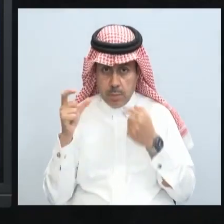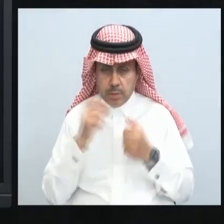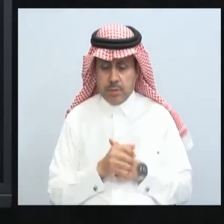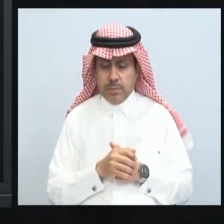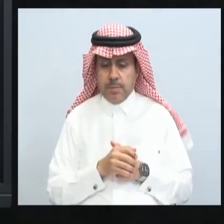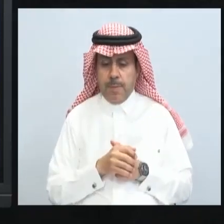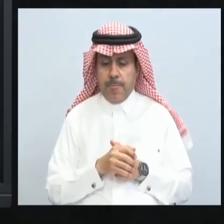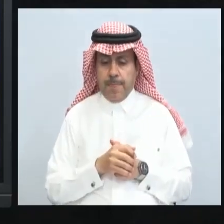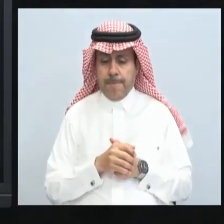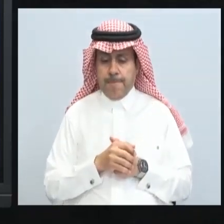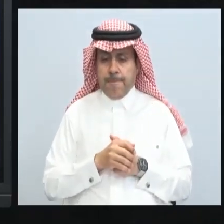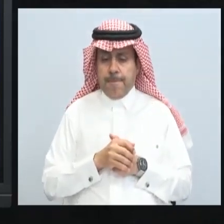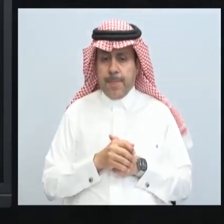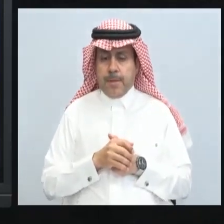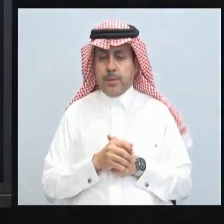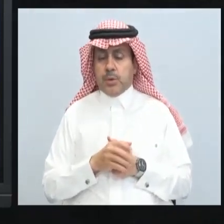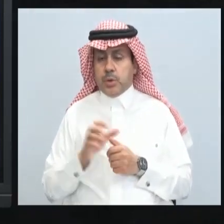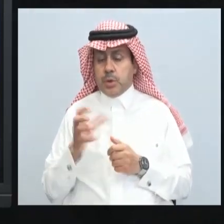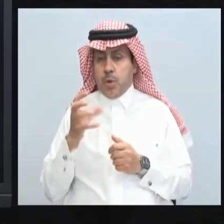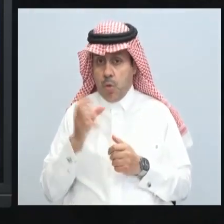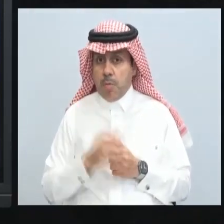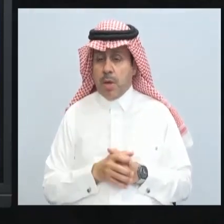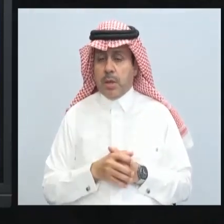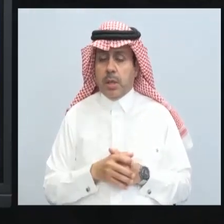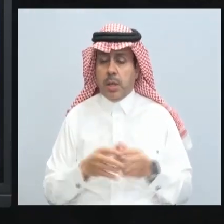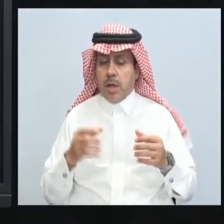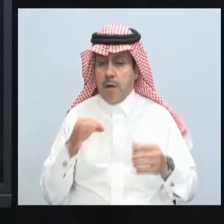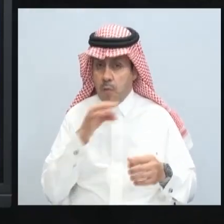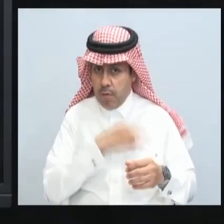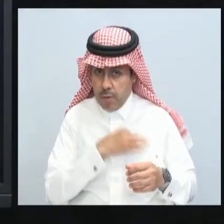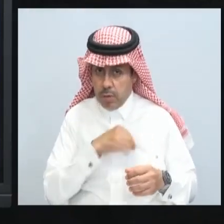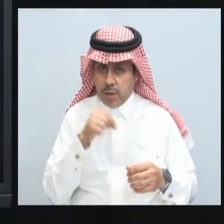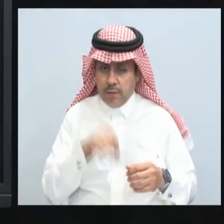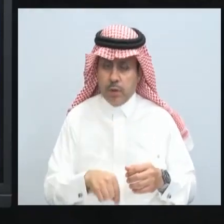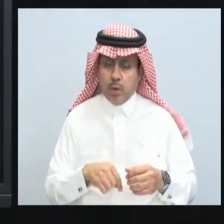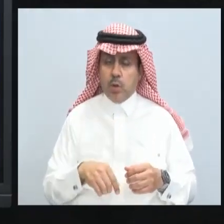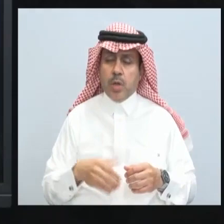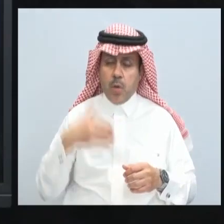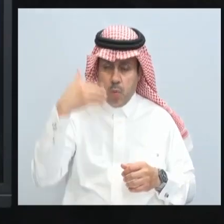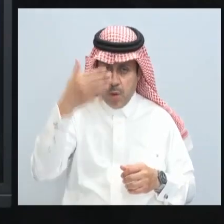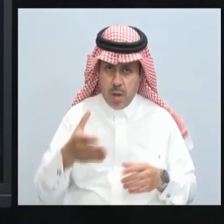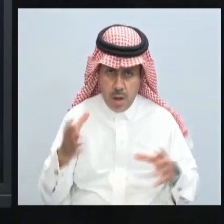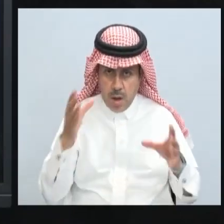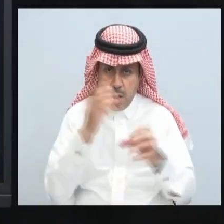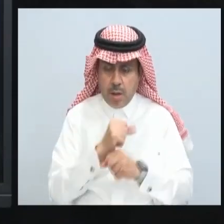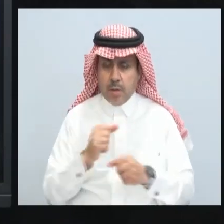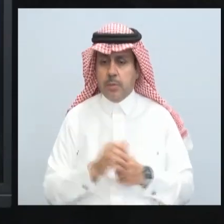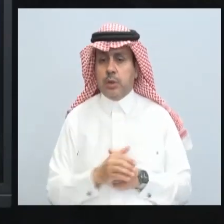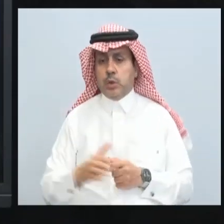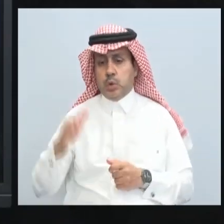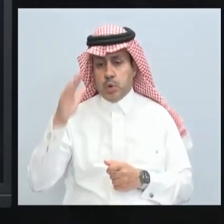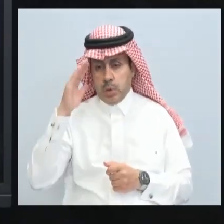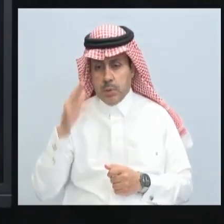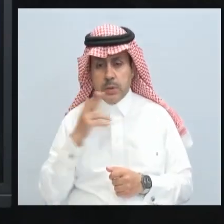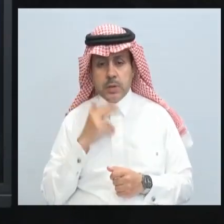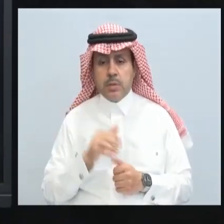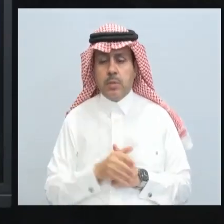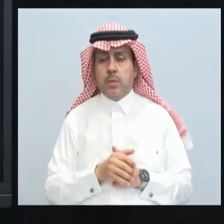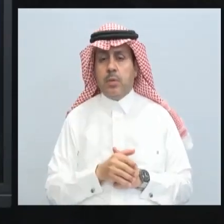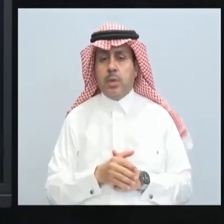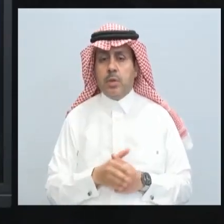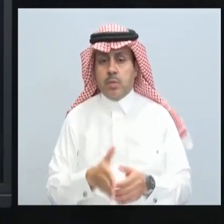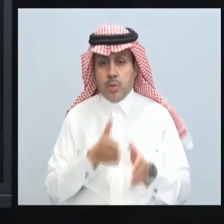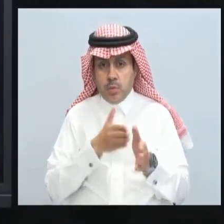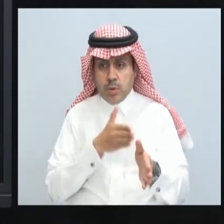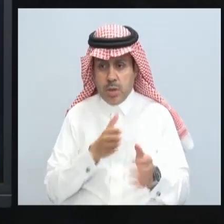وتؤتي اكلها وثمارها اليانعه في الدنيا والاخره اشكر لكم ايها الطلاب والطالبات طيب المشاهده